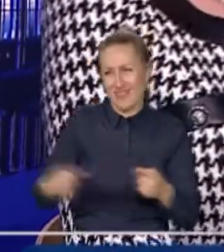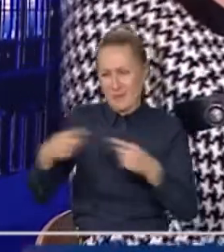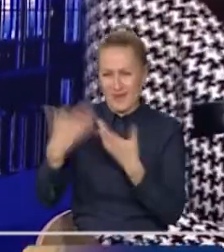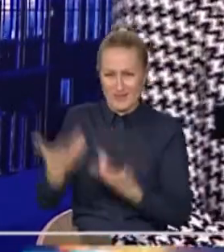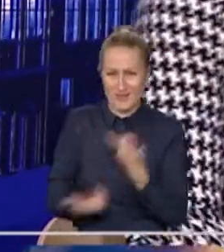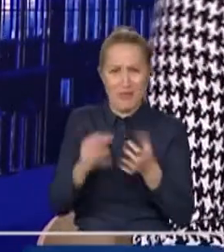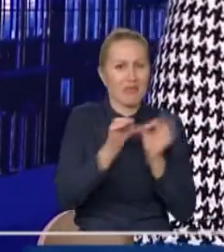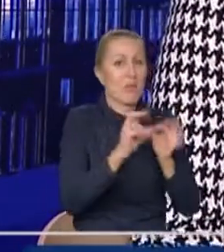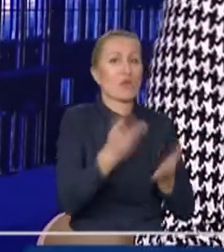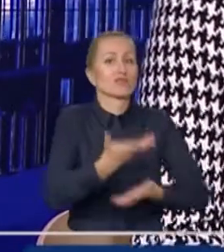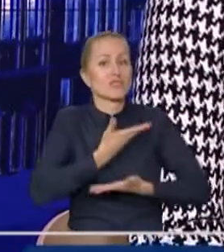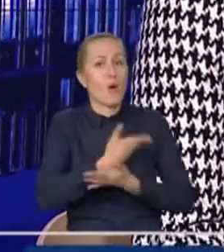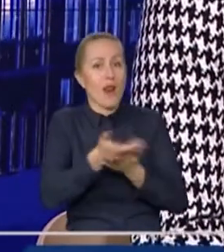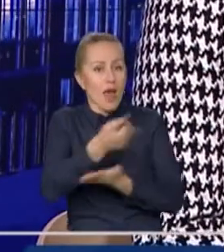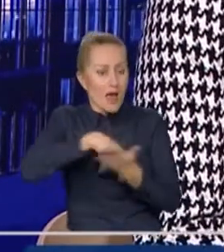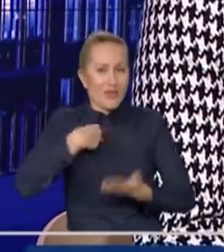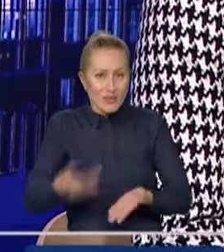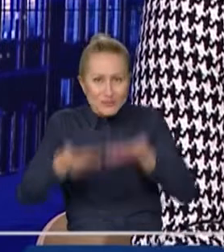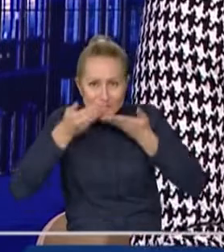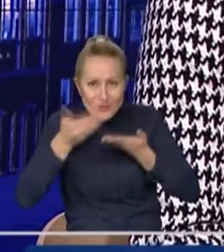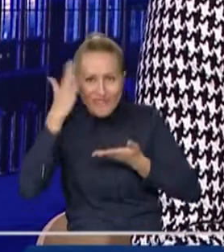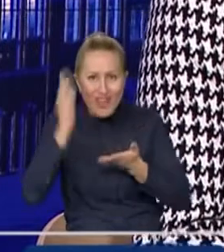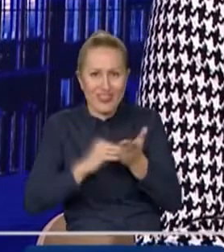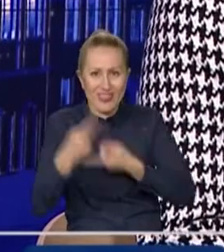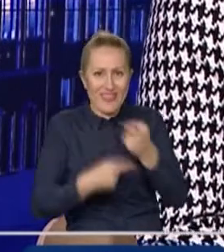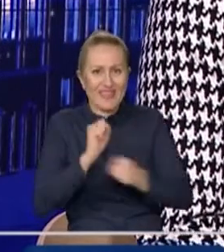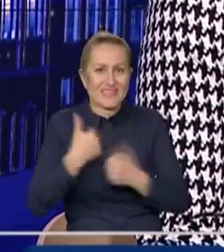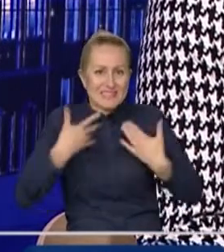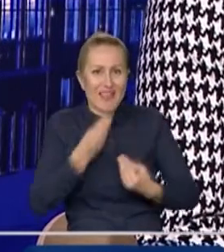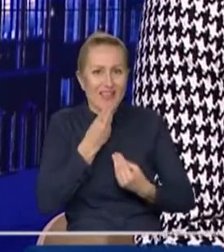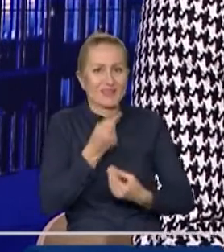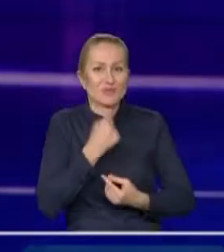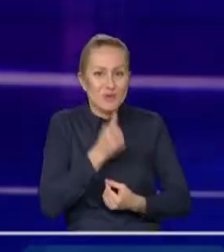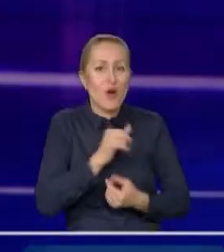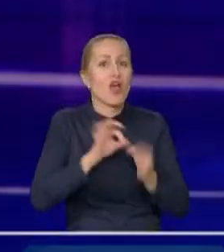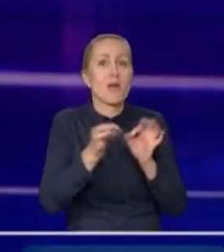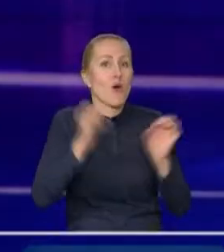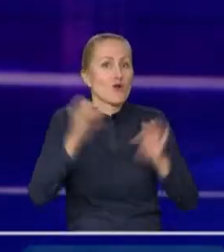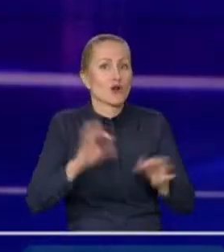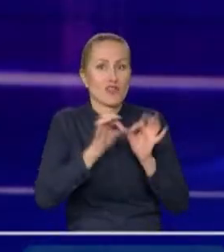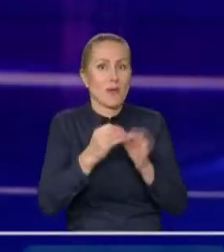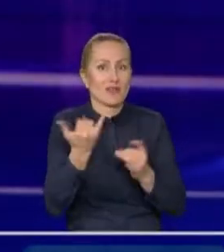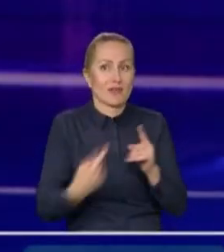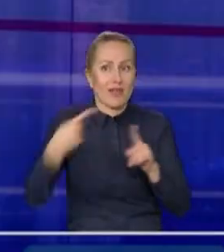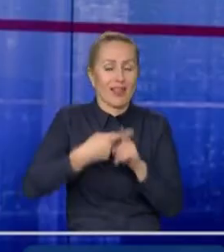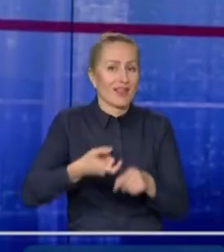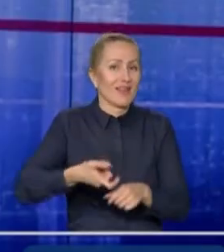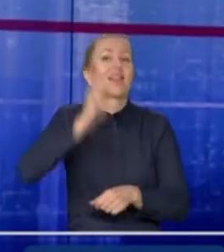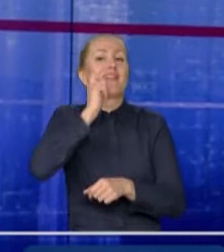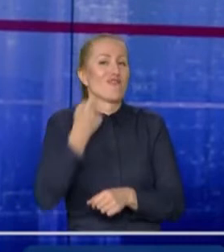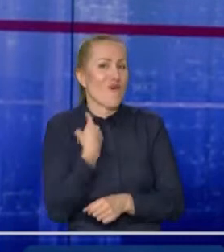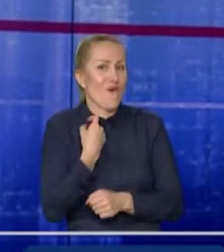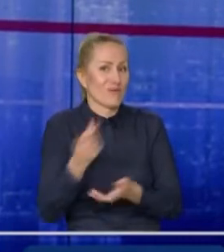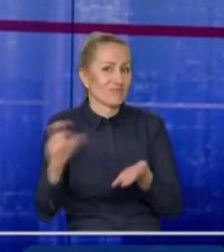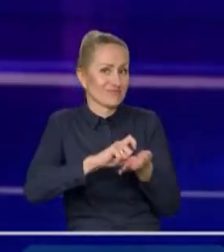roli. Ktoś przywitał chlebem, tak samo go pocałował, bo taka jest tradycja. Chętnie bym go spróbował. Ja tylko przypomnę gorzej by było, gdyby jeszcze był przy tym kieliszeczek wódki, bo to byłoby ciężkie. Ja